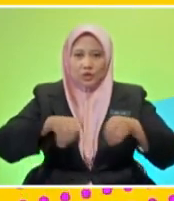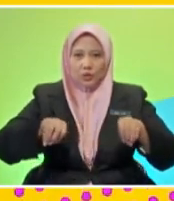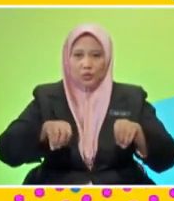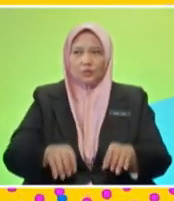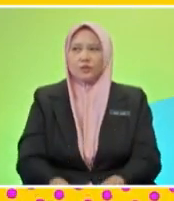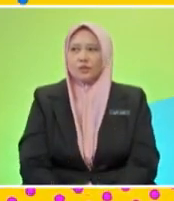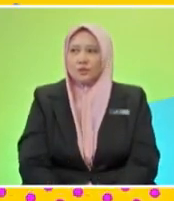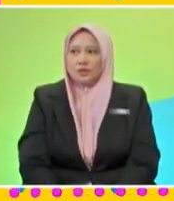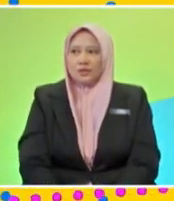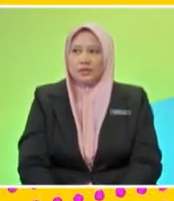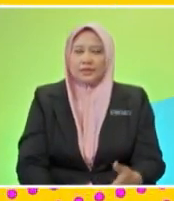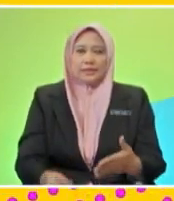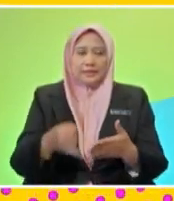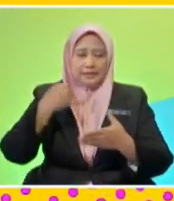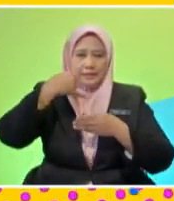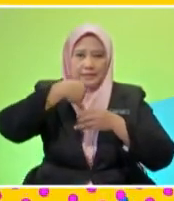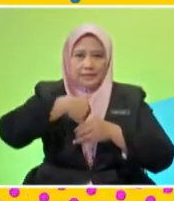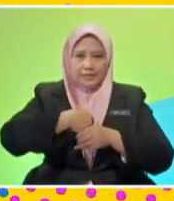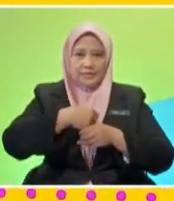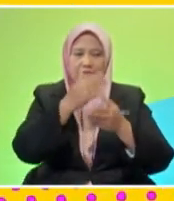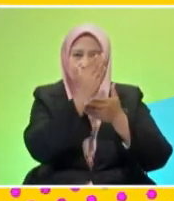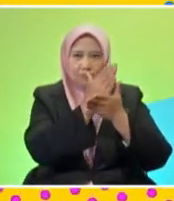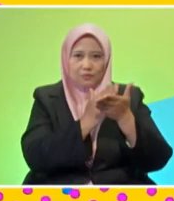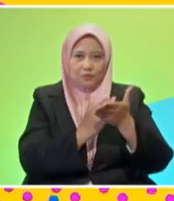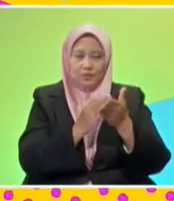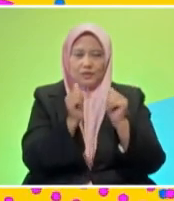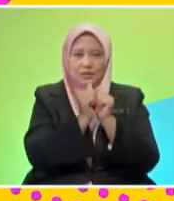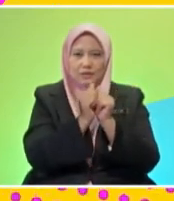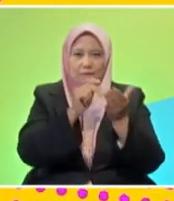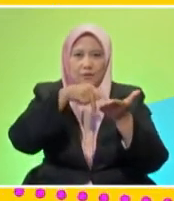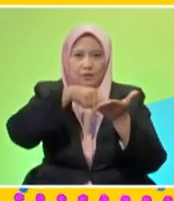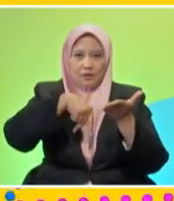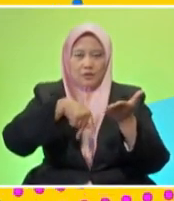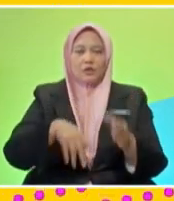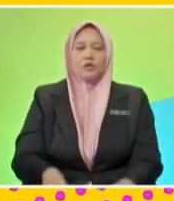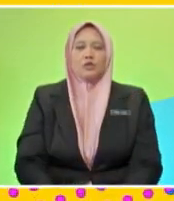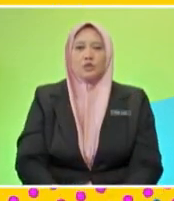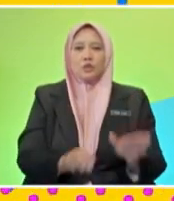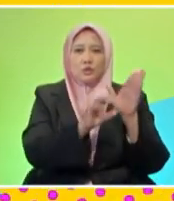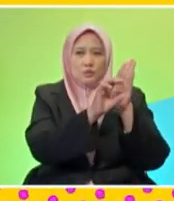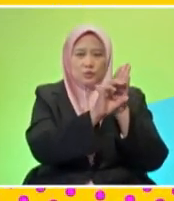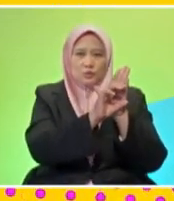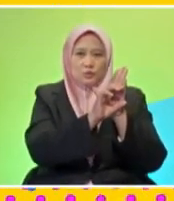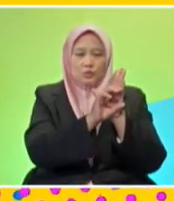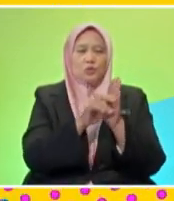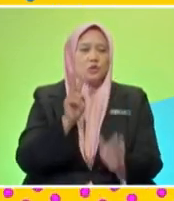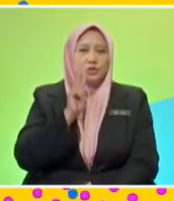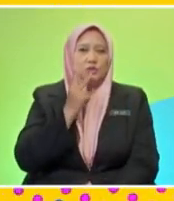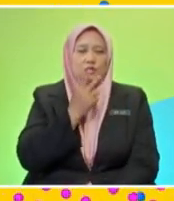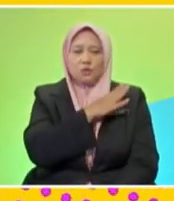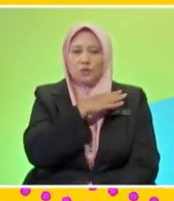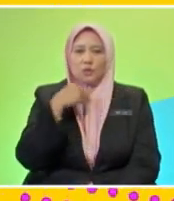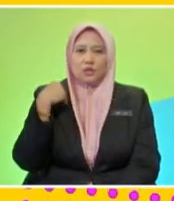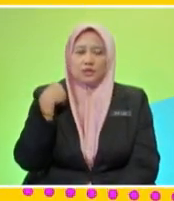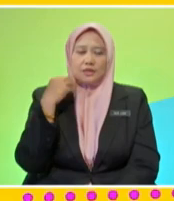Isi separuh pinggan dengan terawas. Antara contohnya ialah sayur dan buah.